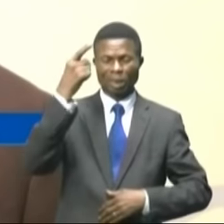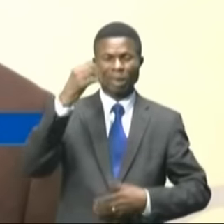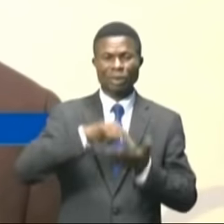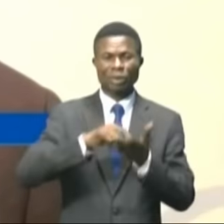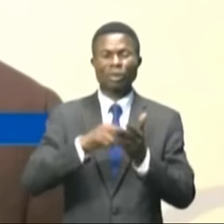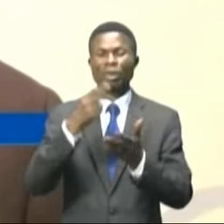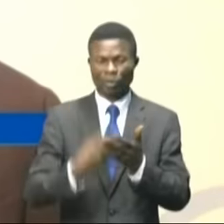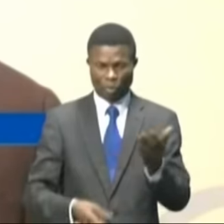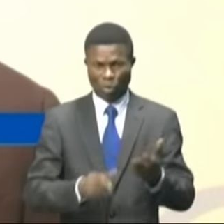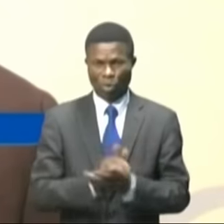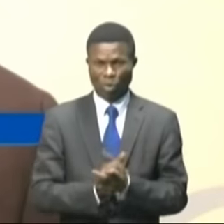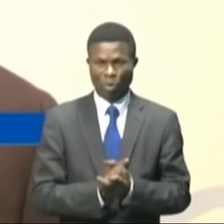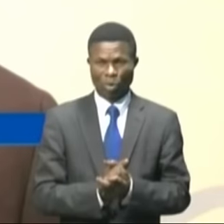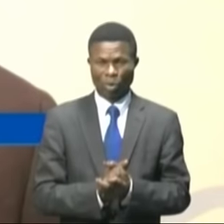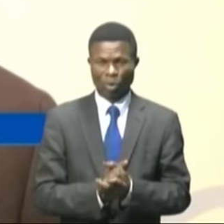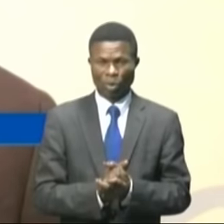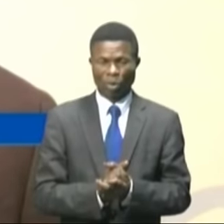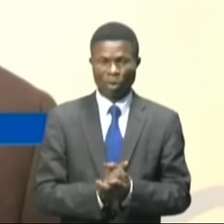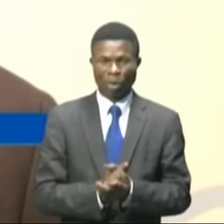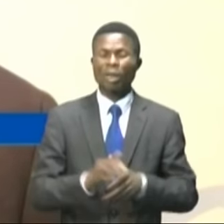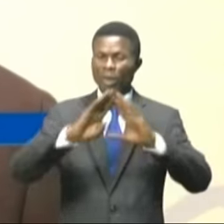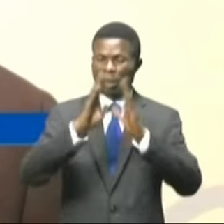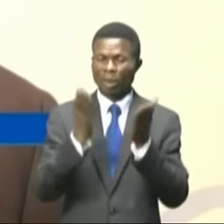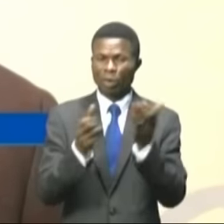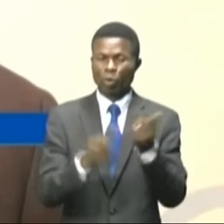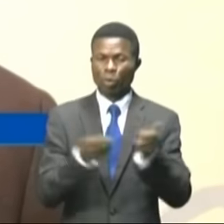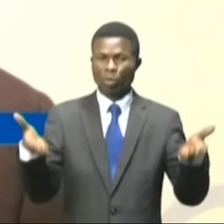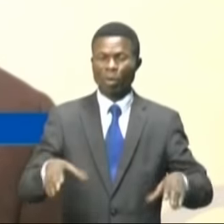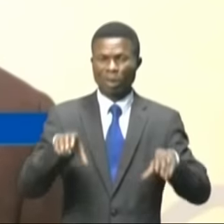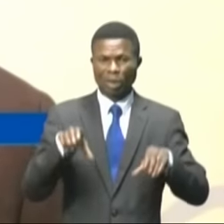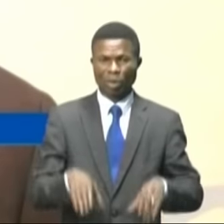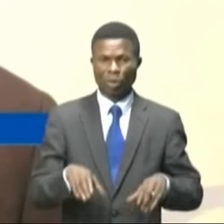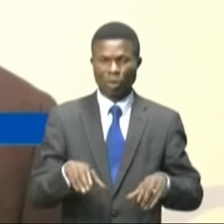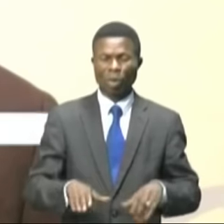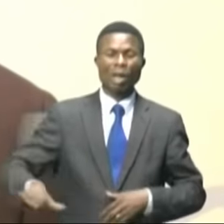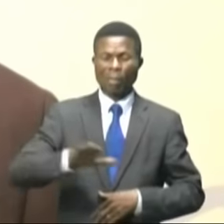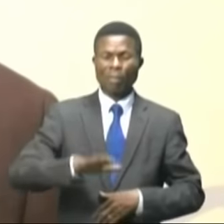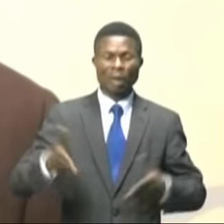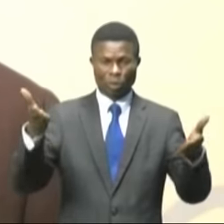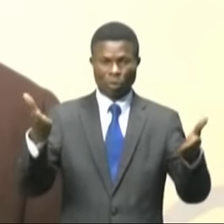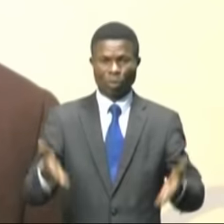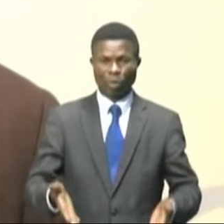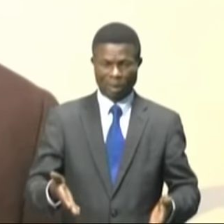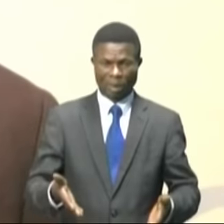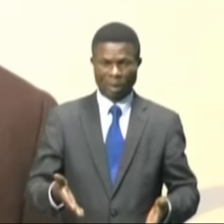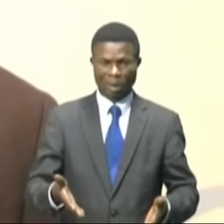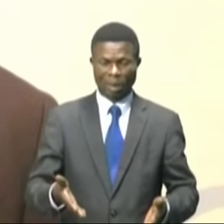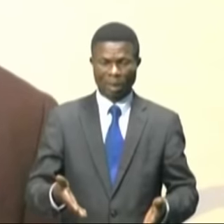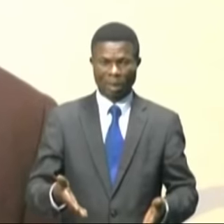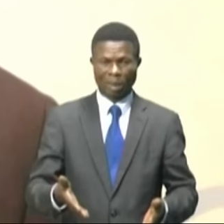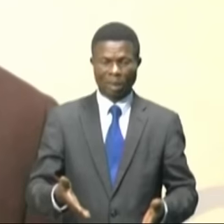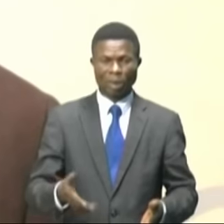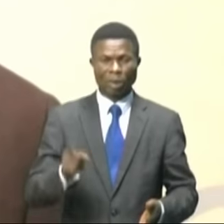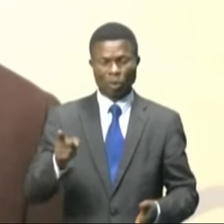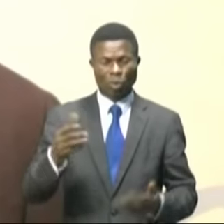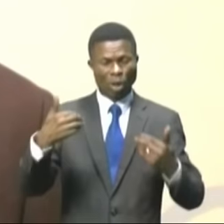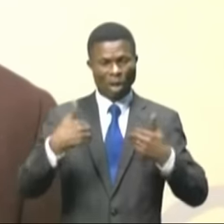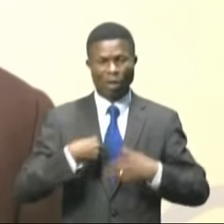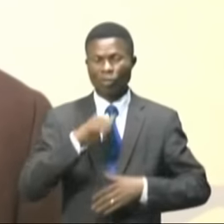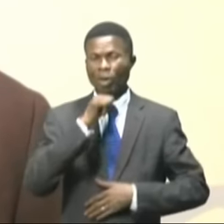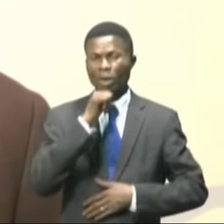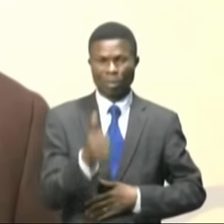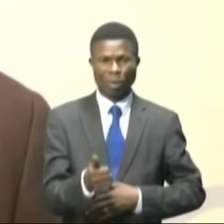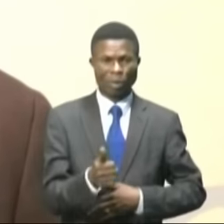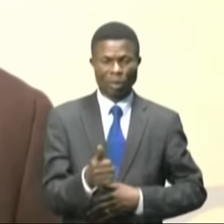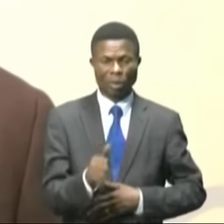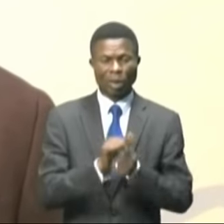dit, toute personne qui vit dans ces pays, partout où il se trouve, qu'elle ne puisse pas avoir